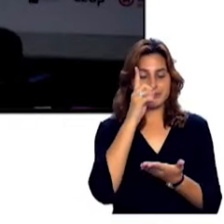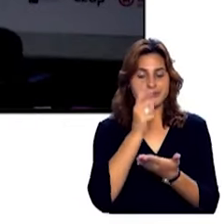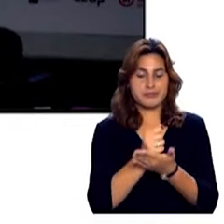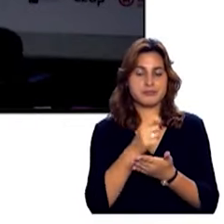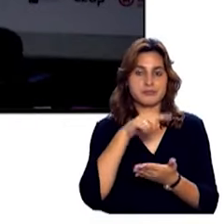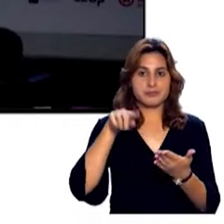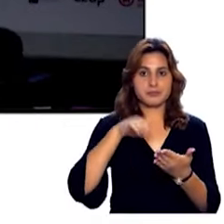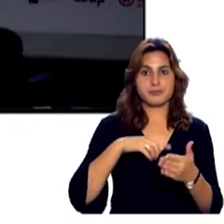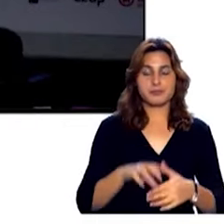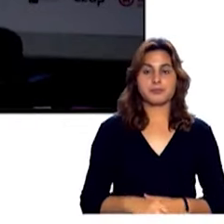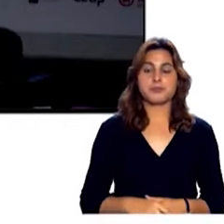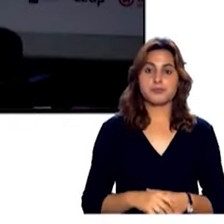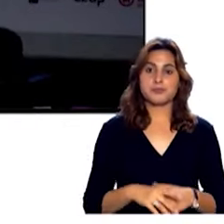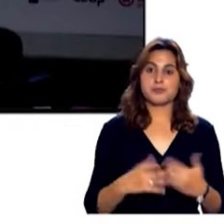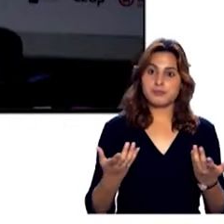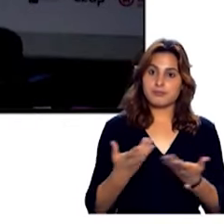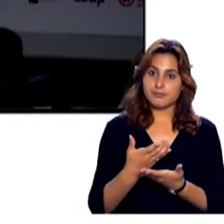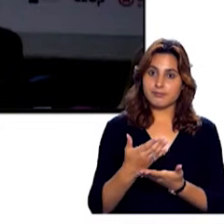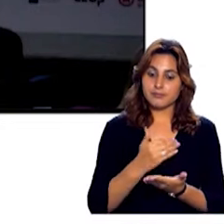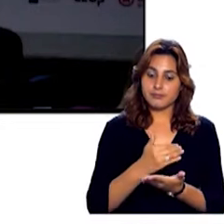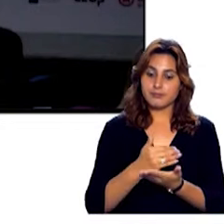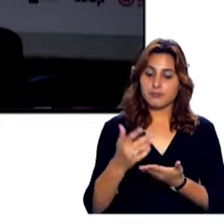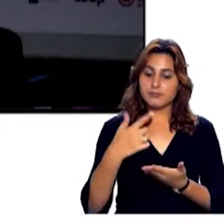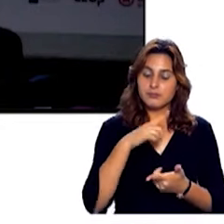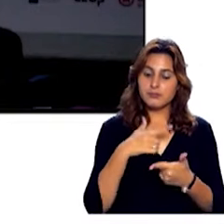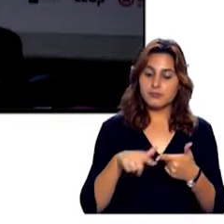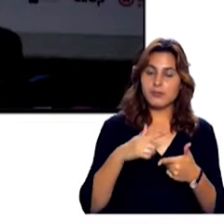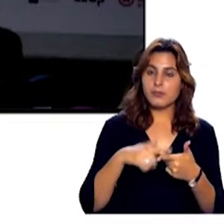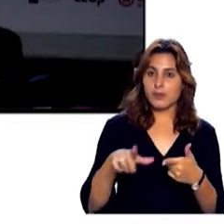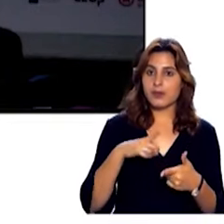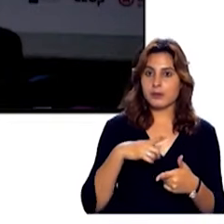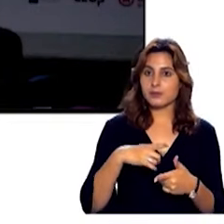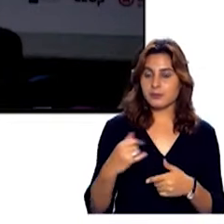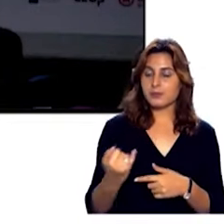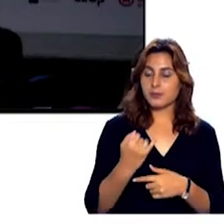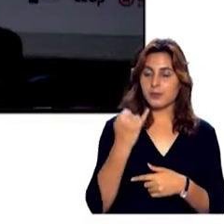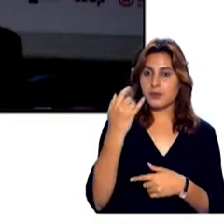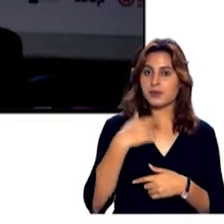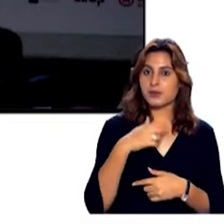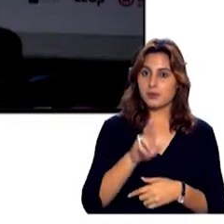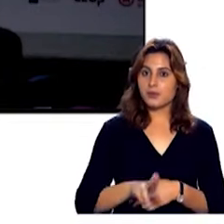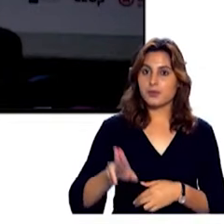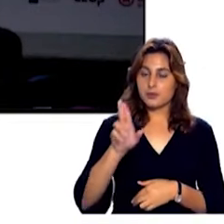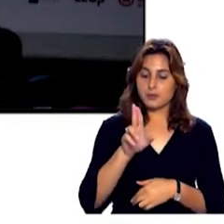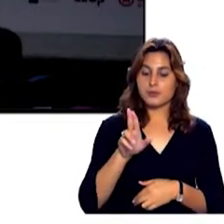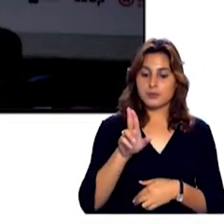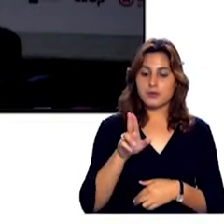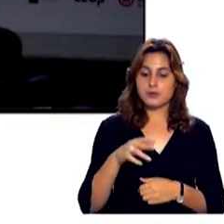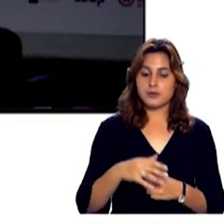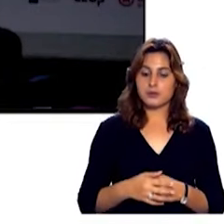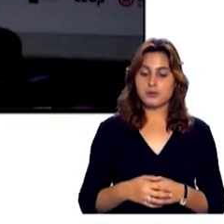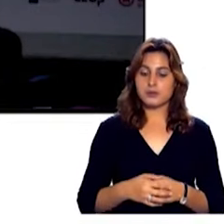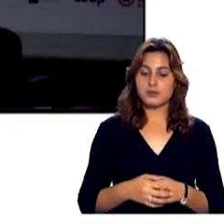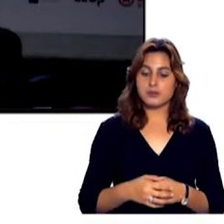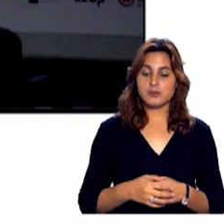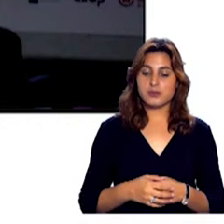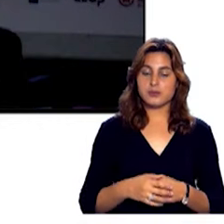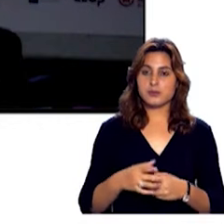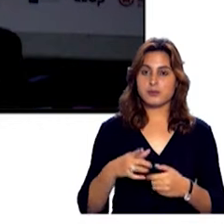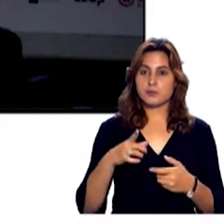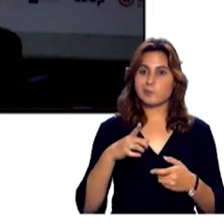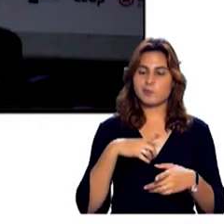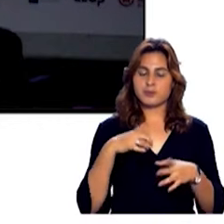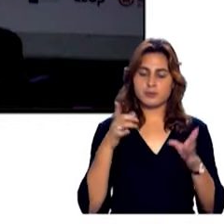TRS important qu'on reprend systématiquement qui DIT que comparaison n'est pas Raison ça signifie tout